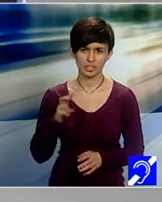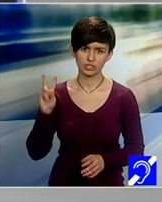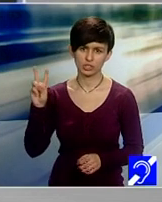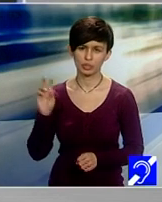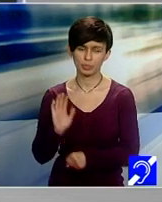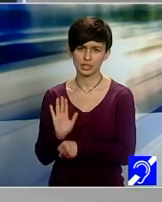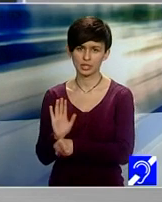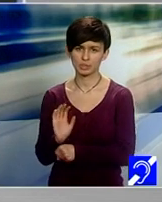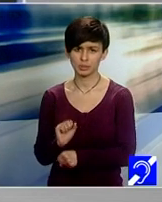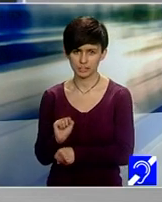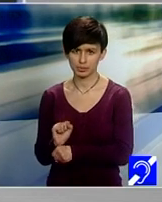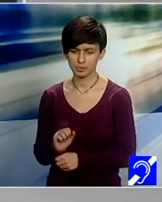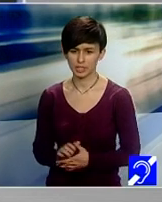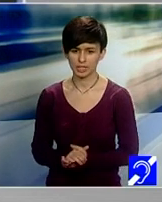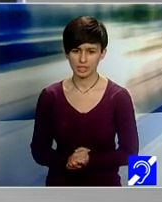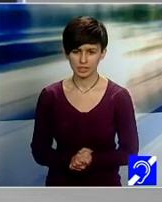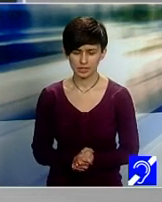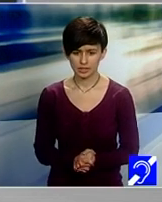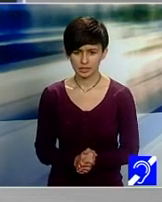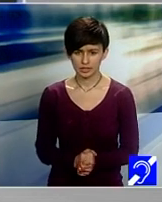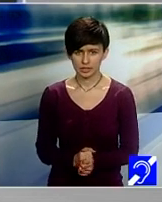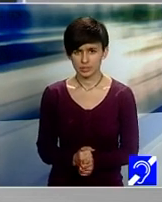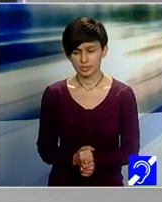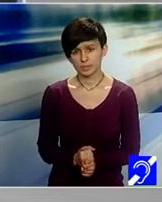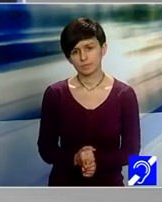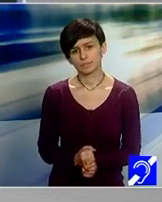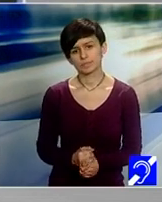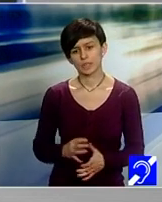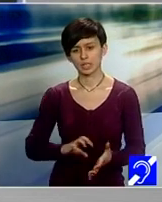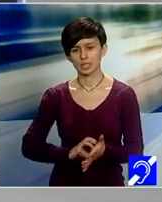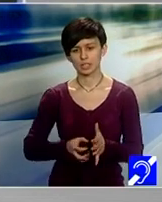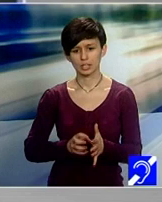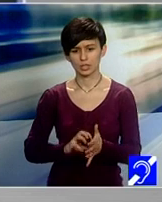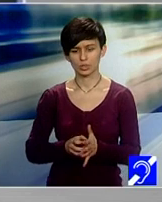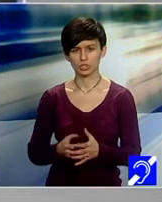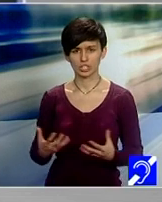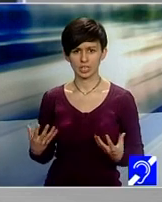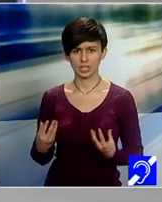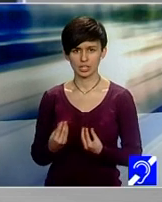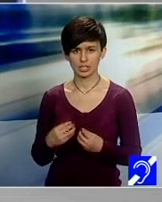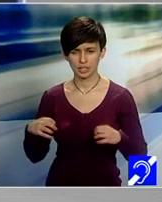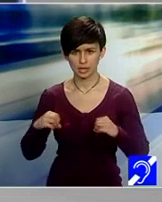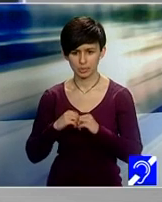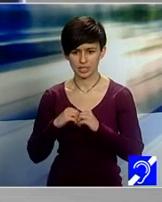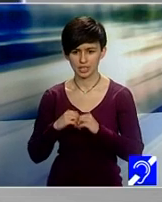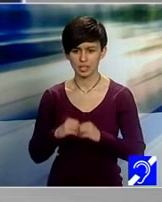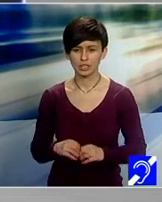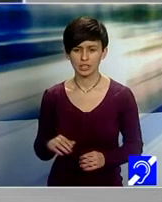hibride necesită și bani, inputuri chimice, pentru că nu am folosit niciodată chimicale, nu putem să facem o